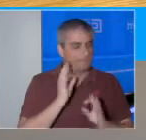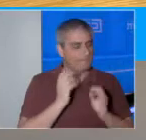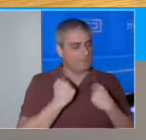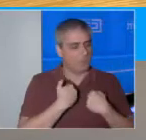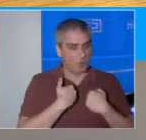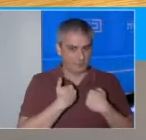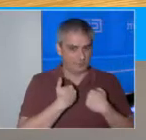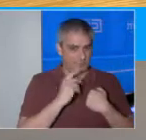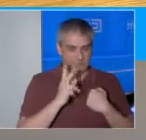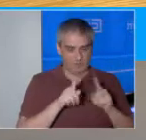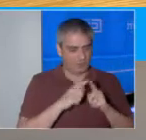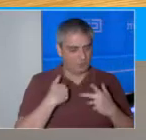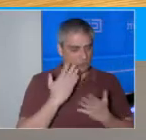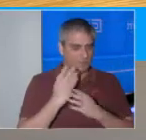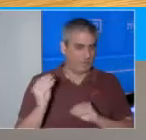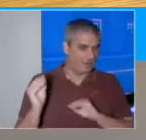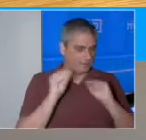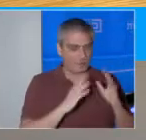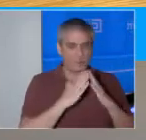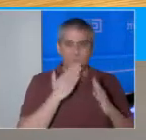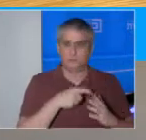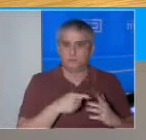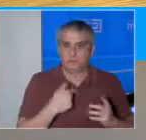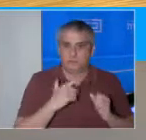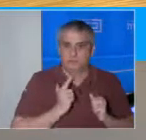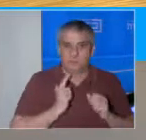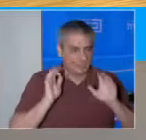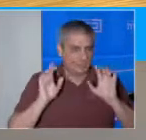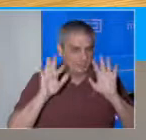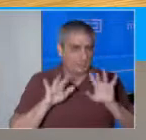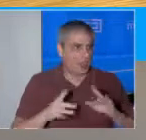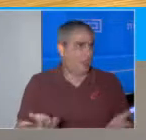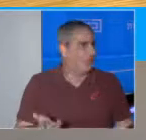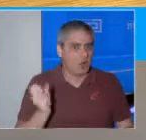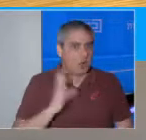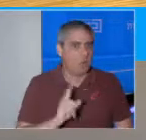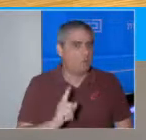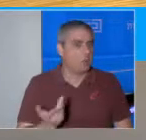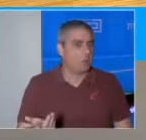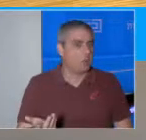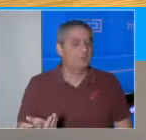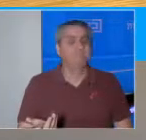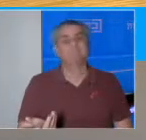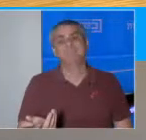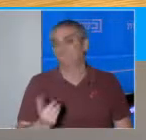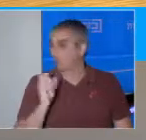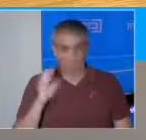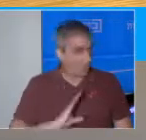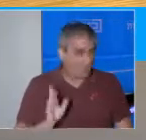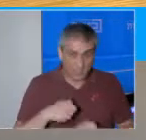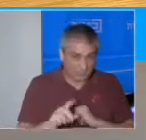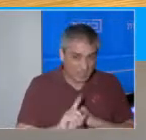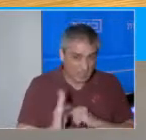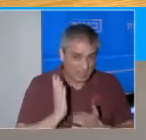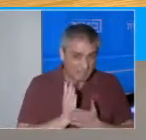המקוריים ואלה כמוני שהגרנו לירושלים, מחכים לגשם, לשלג, אבל הוא לא מגיע. והוא לא יגיע השנה